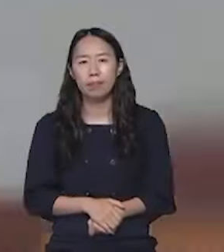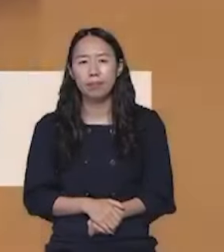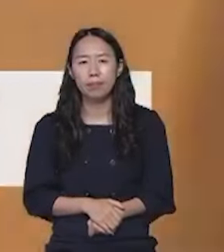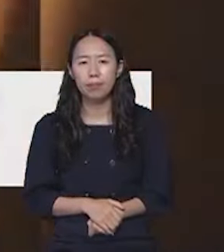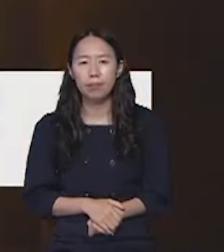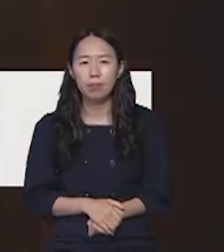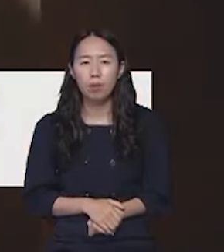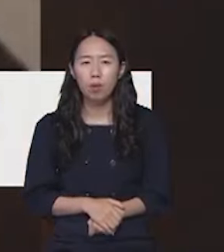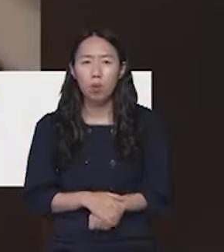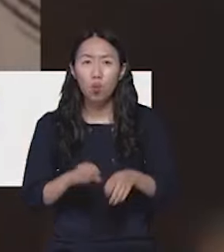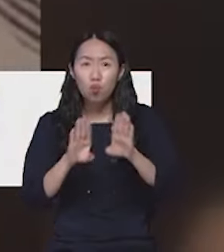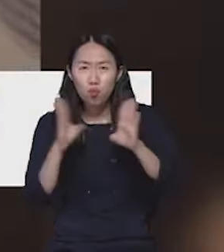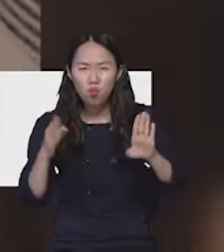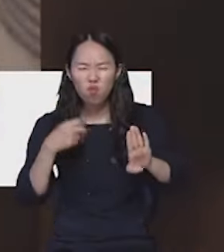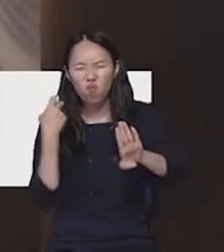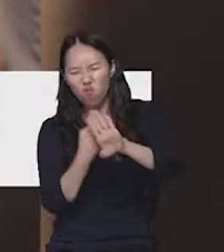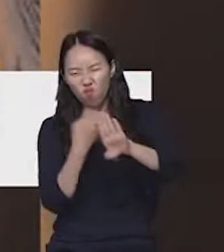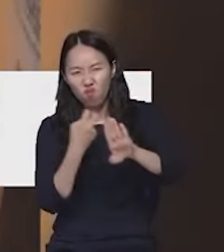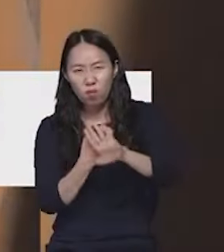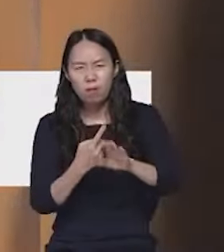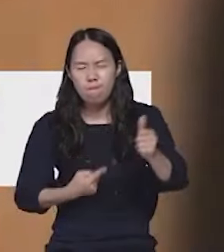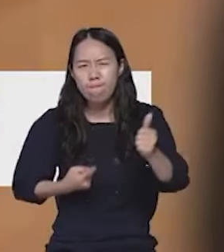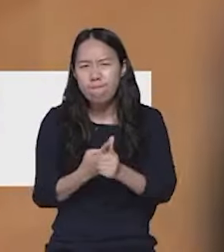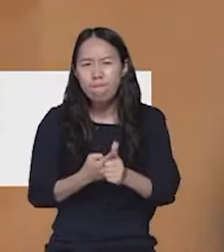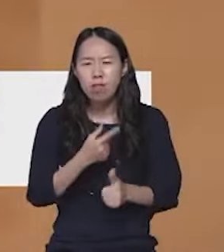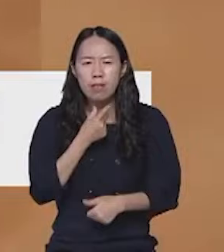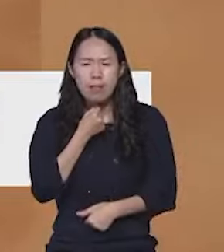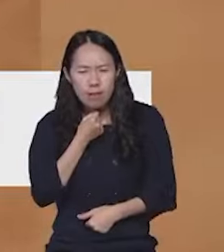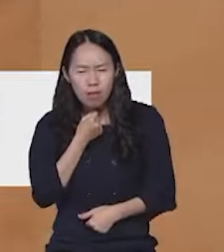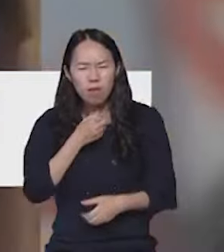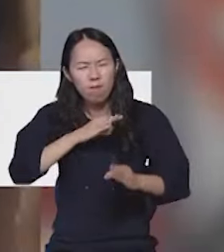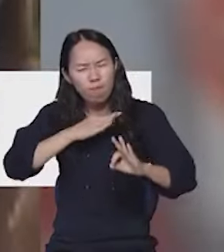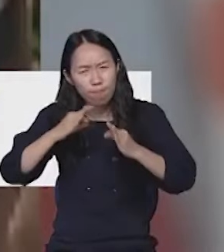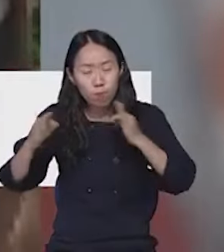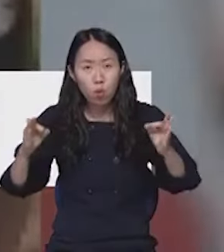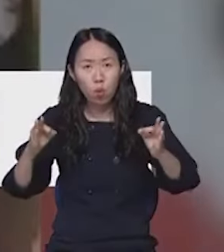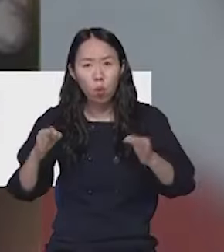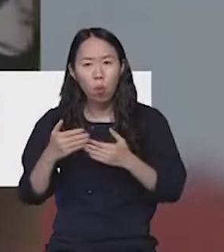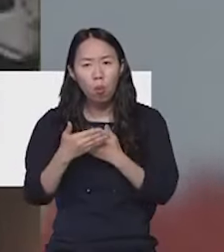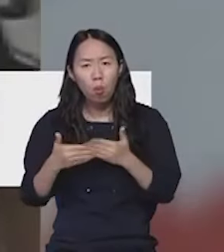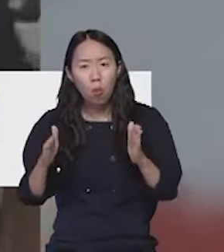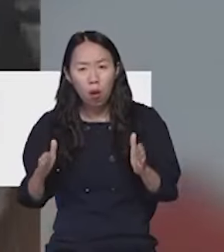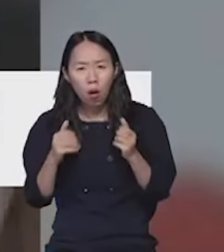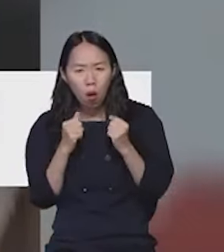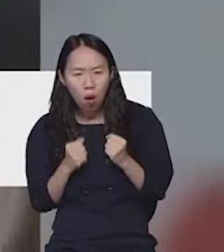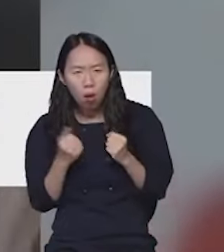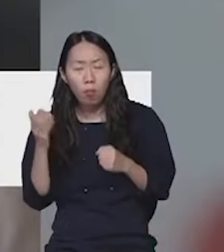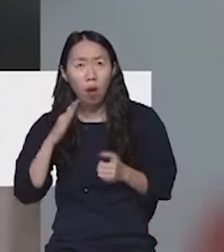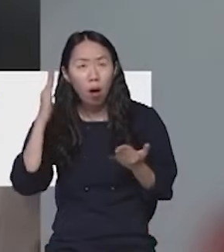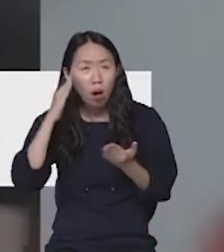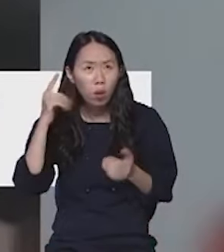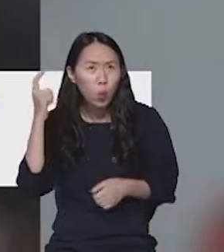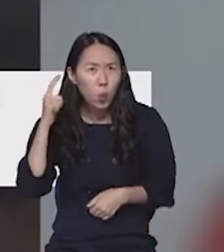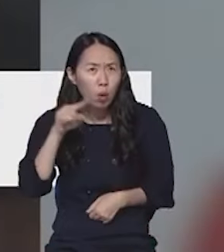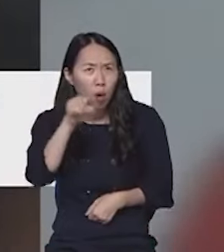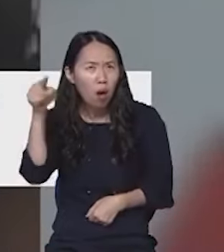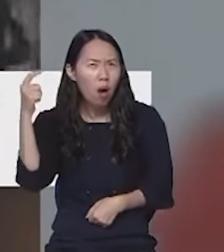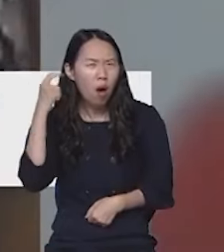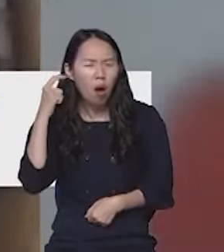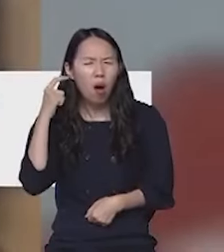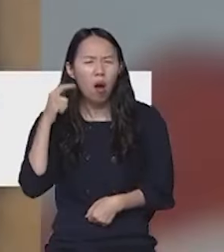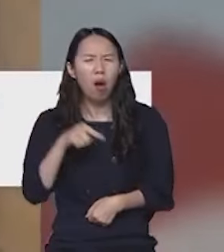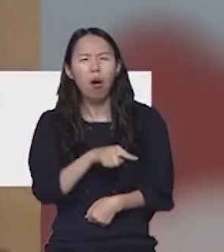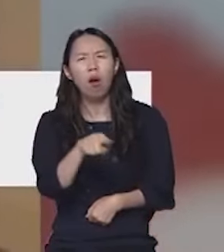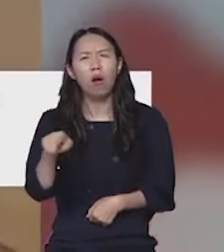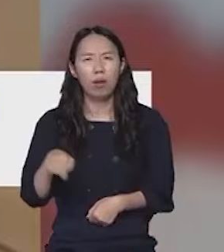두드리고 죽여버리겠어 막 하면서 막 하고 소리를 지르고 막 해서 그 교실에 있었지만 학생들도 그 소리는 다 듣고 있었을